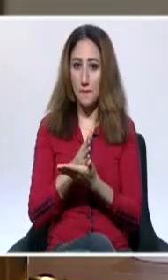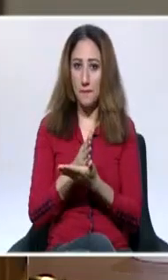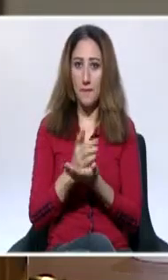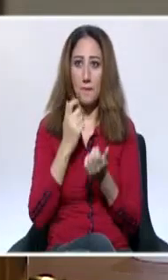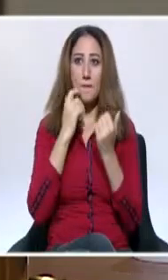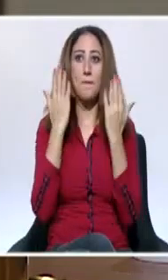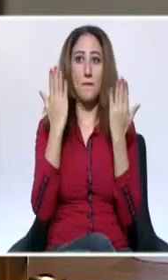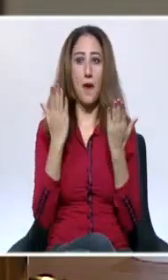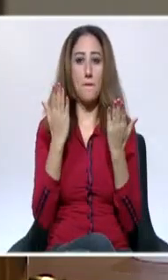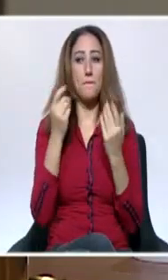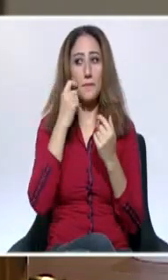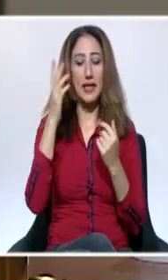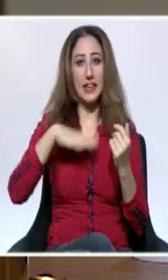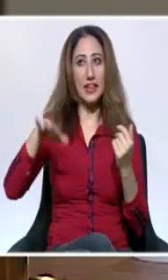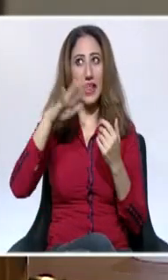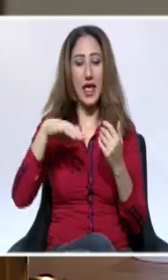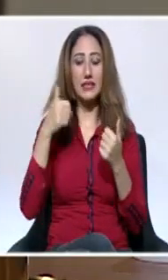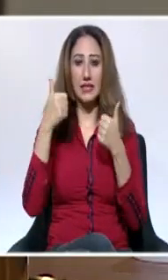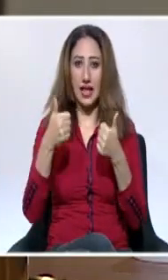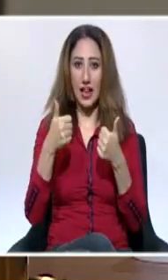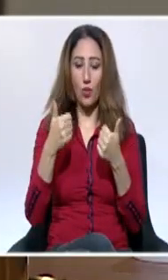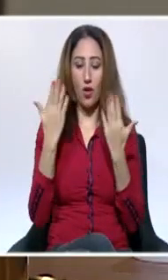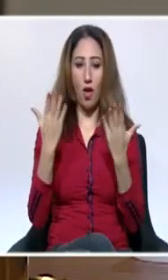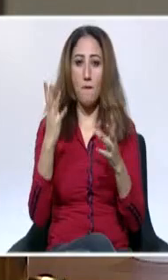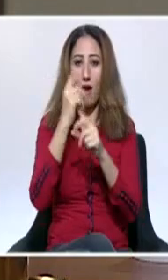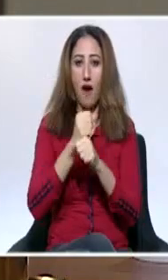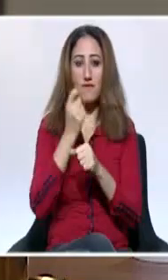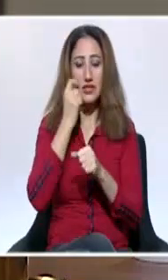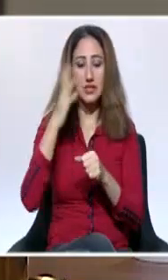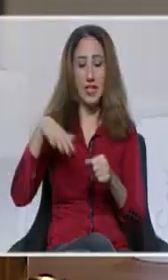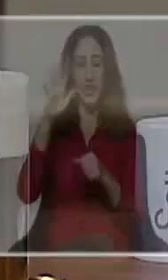يا رب اجعلنا من الناس الحلوة واحفظ لنا الناس الحلوة. آمين.